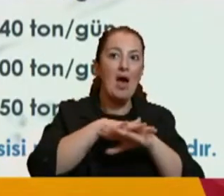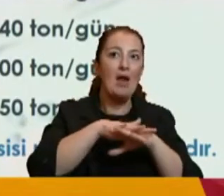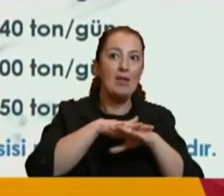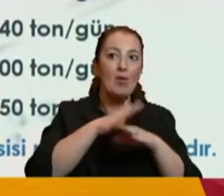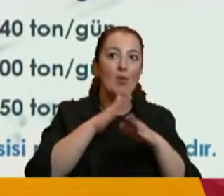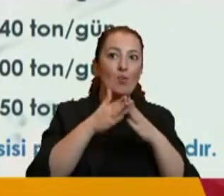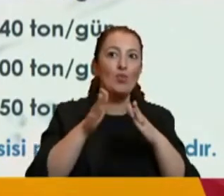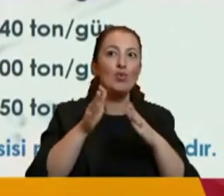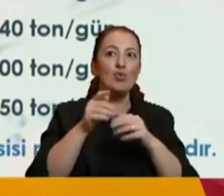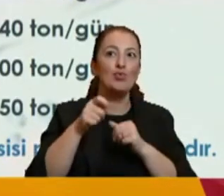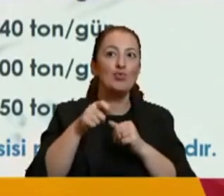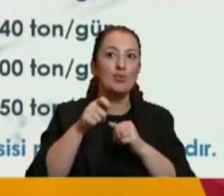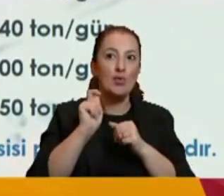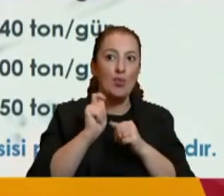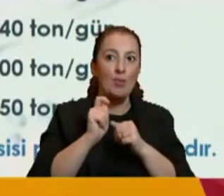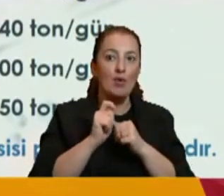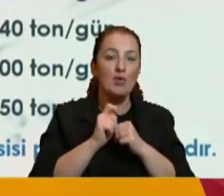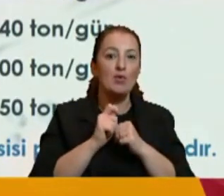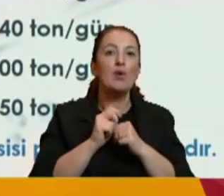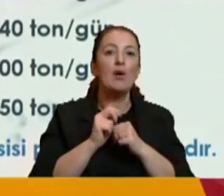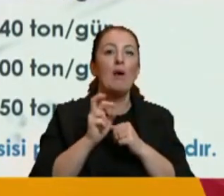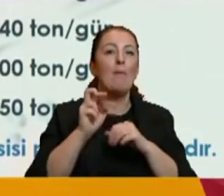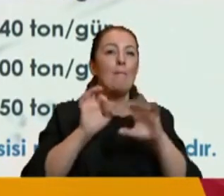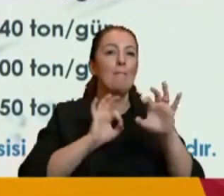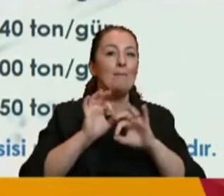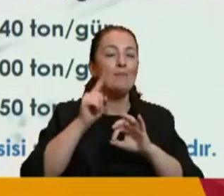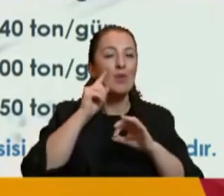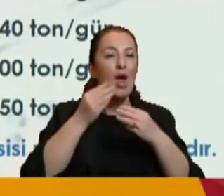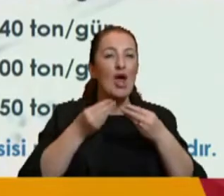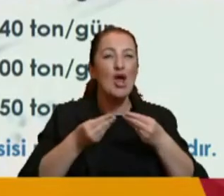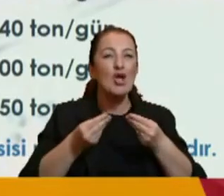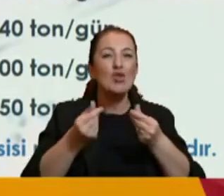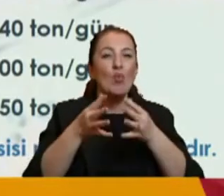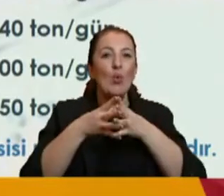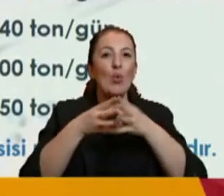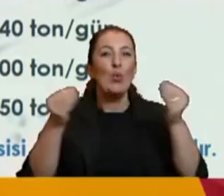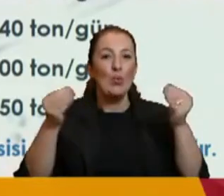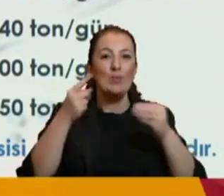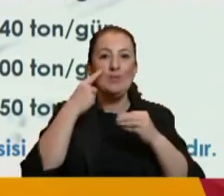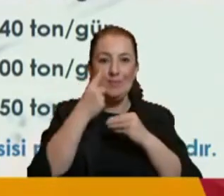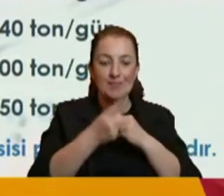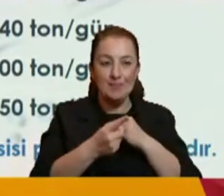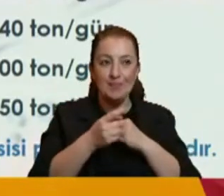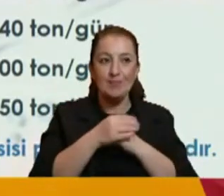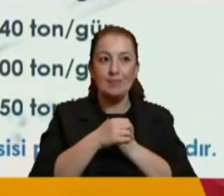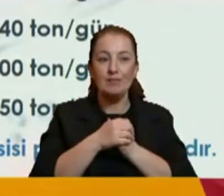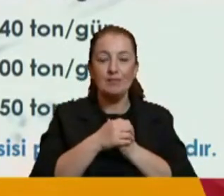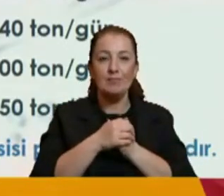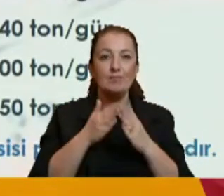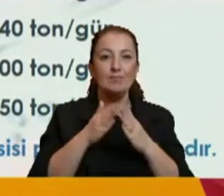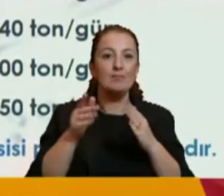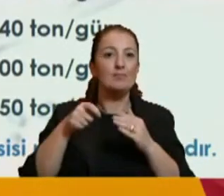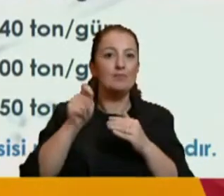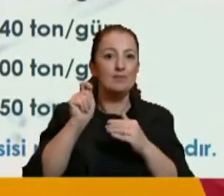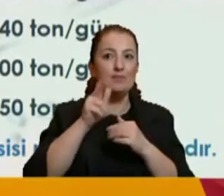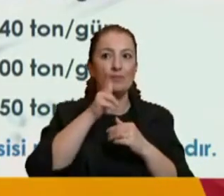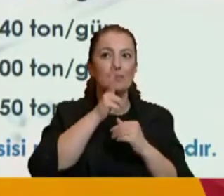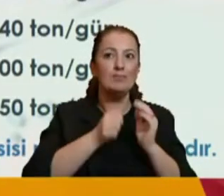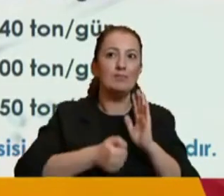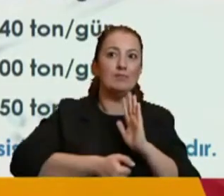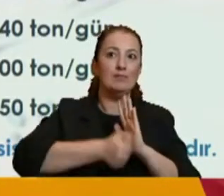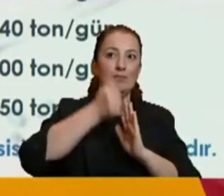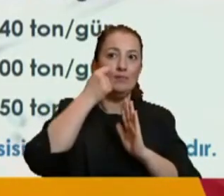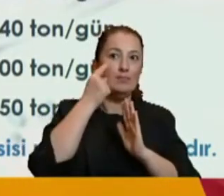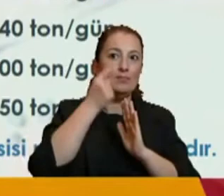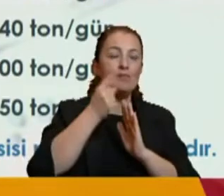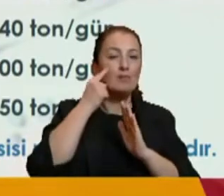Büyükçekmece planlanan çamur kurutma Tesisleri Büyükçekmece'de 300 ton kapasiteli bir